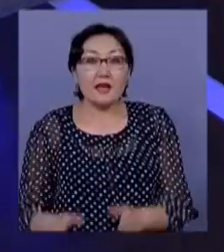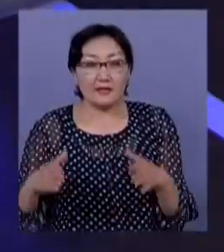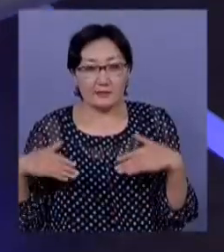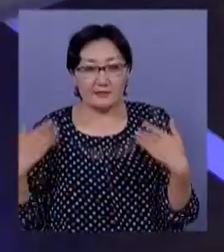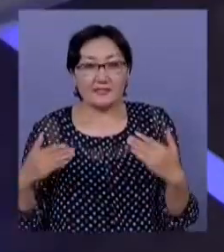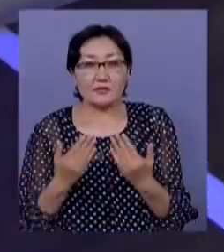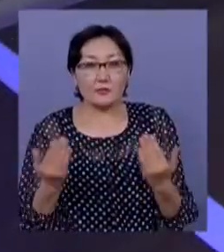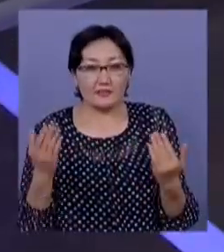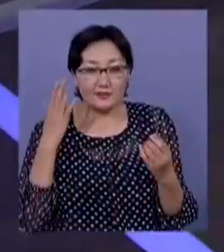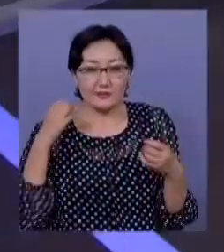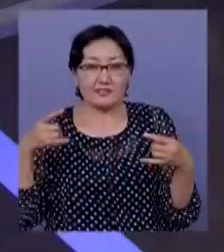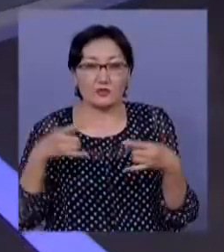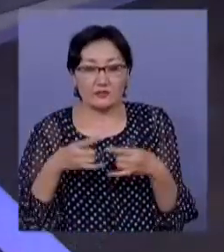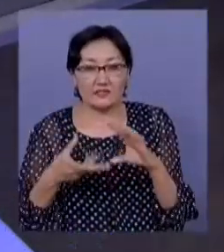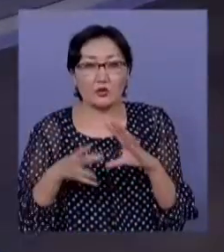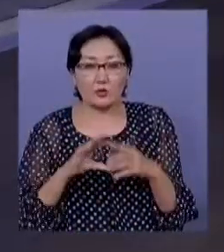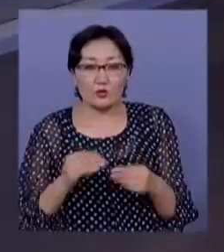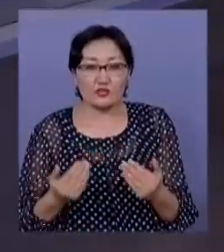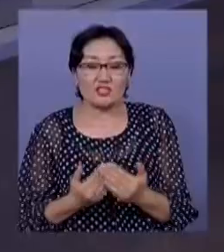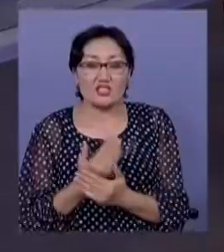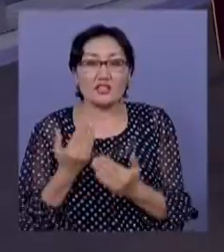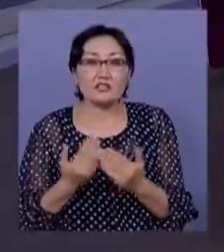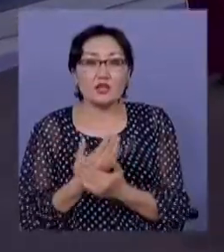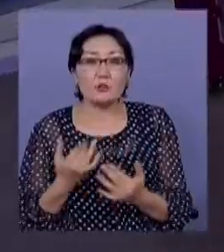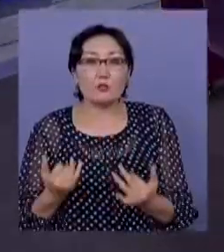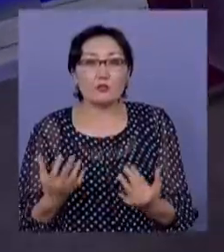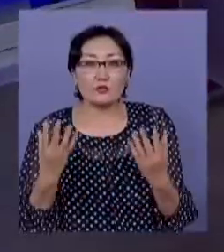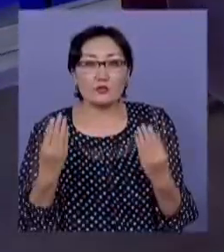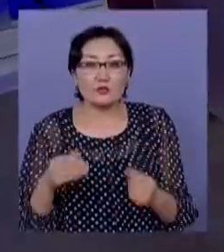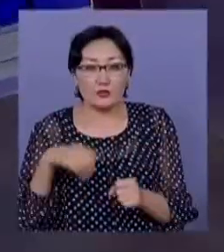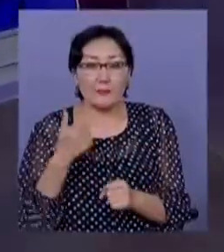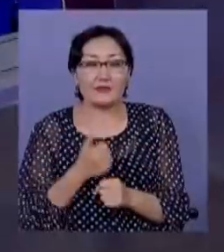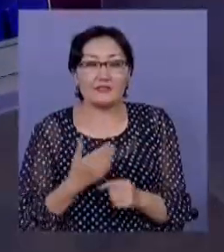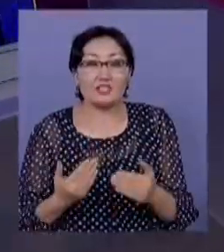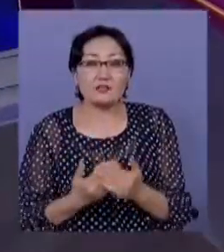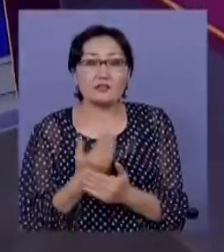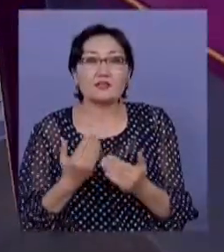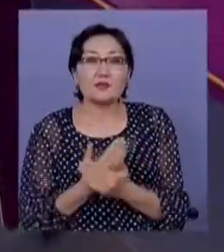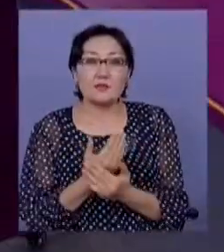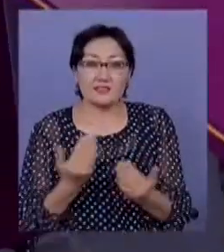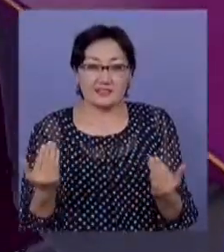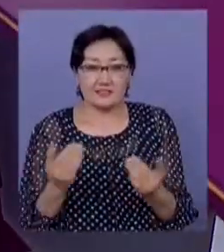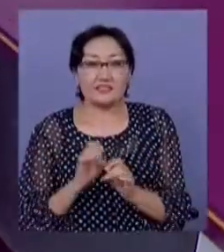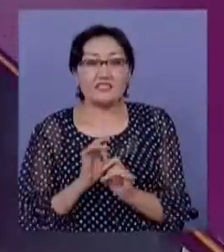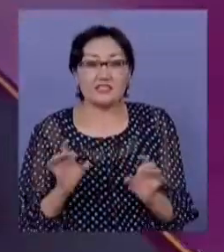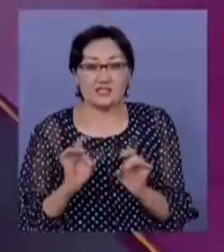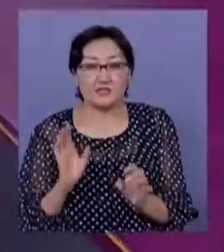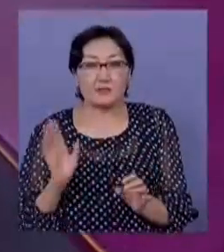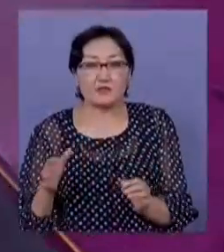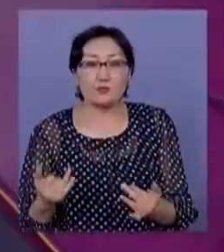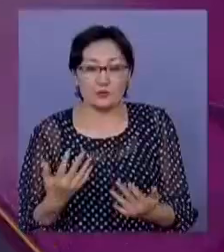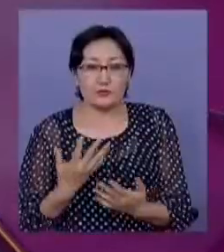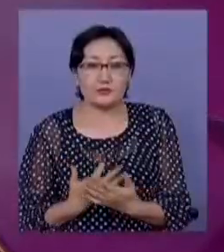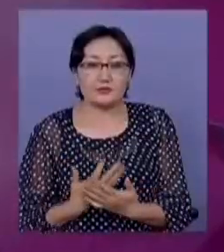Ассаламу алейкум ағайын. Алматы арнасының тікелей эфирінде қорытынды жаңалықтар. Студияда мен Өмір Әнуарбек және әріптесім Бұлбұл Қалнұрғызы.